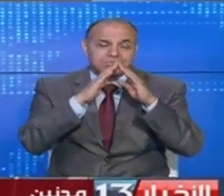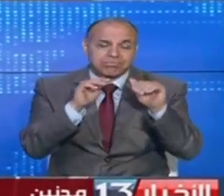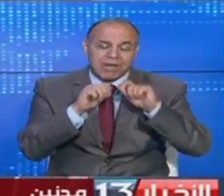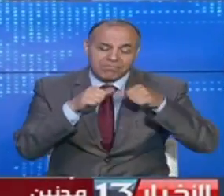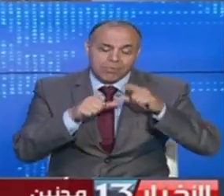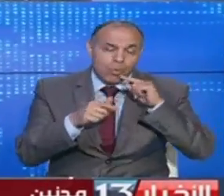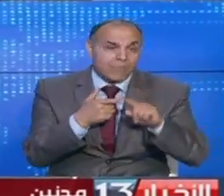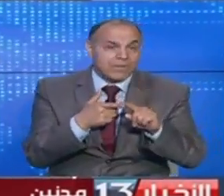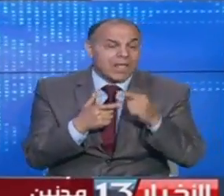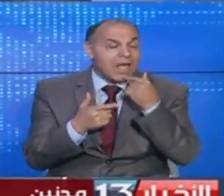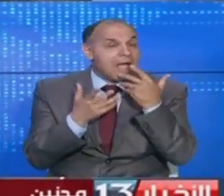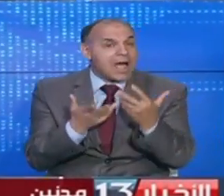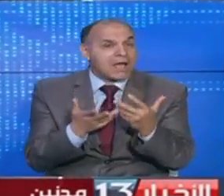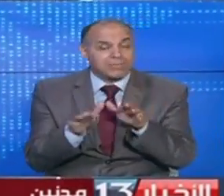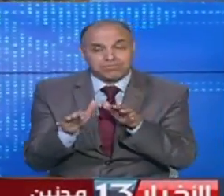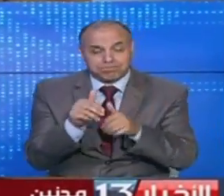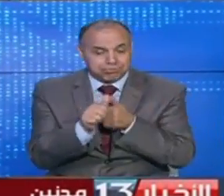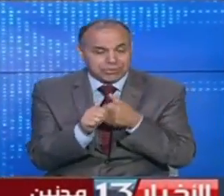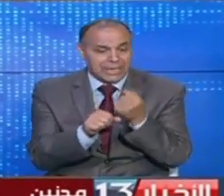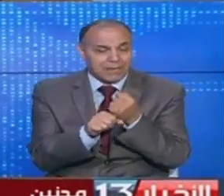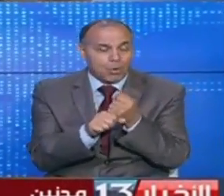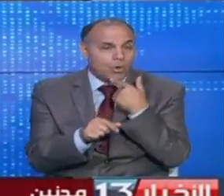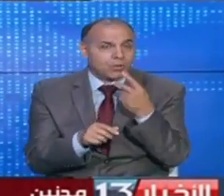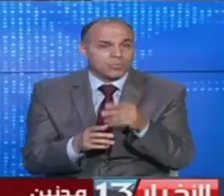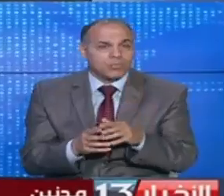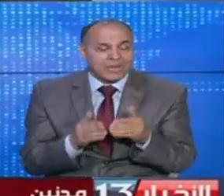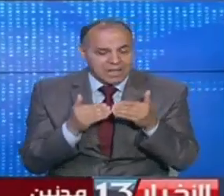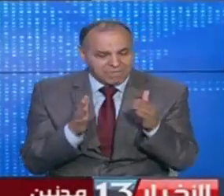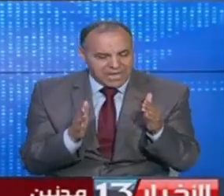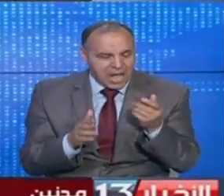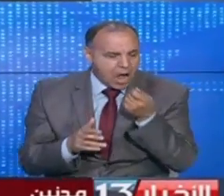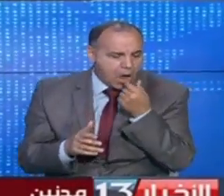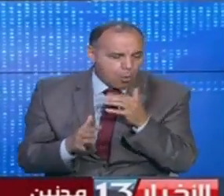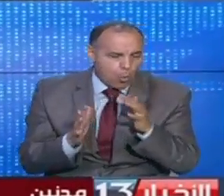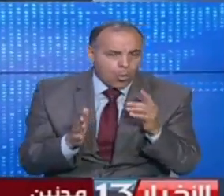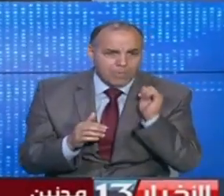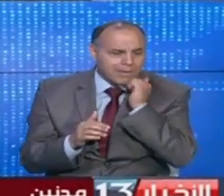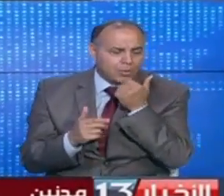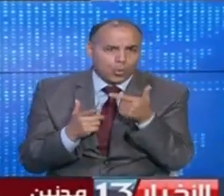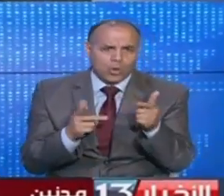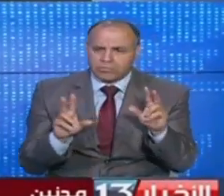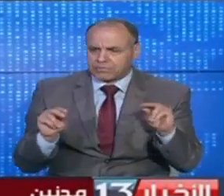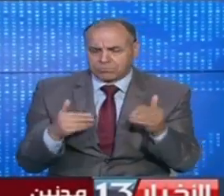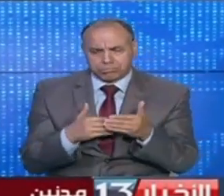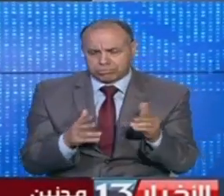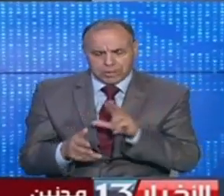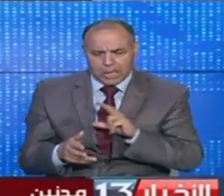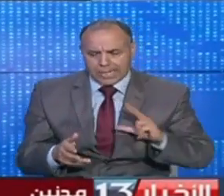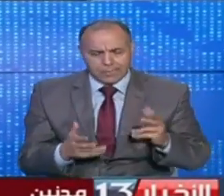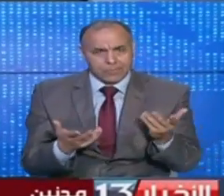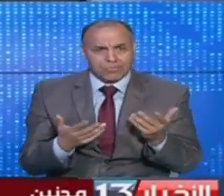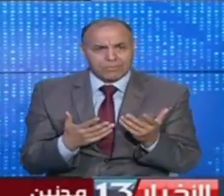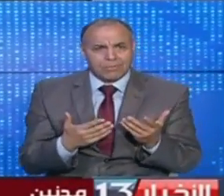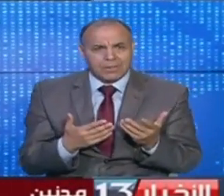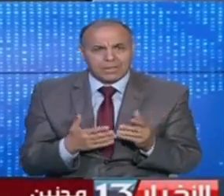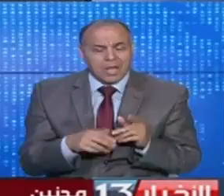الشامل ومن جر عنه من تبعات على مهنتهم. افتحنا الحلويات بما أن عندنا محل زي الناس الكل، يلزمنا نحله، ما نجموش أن